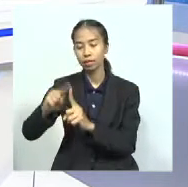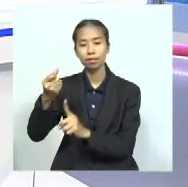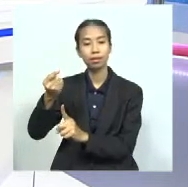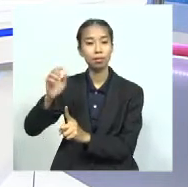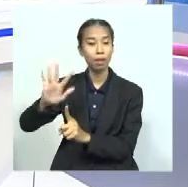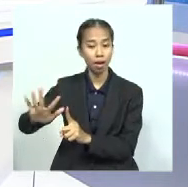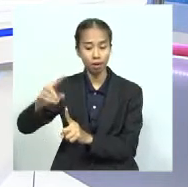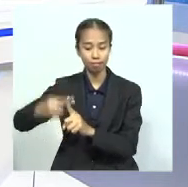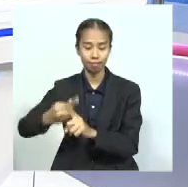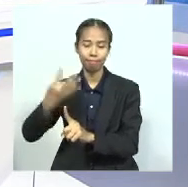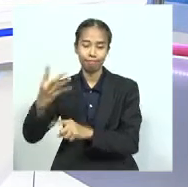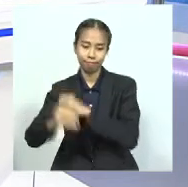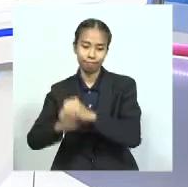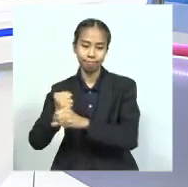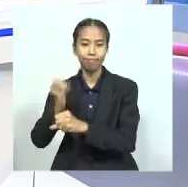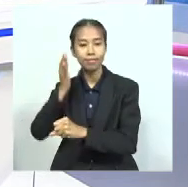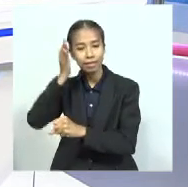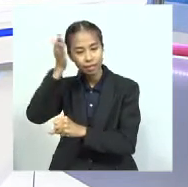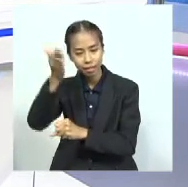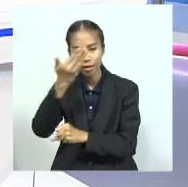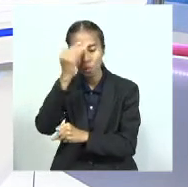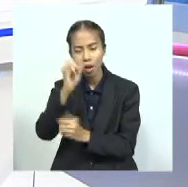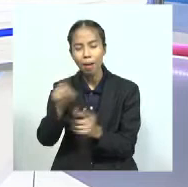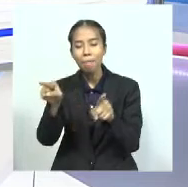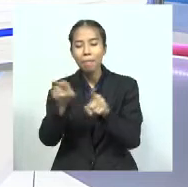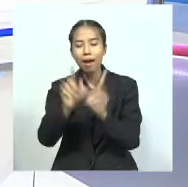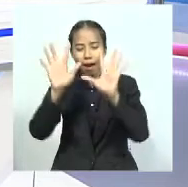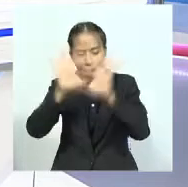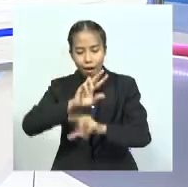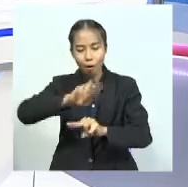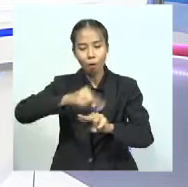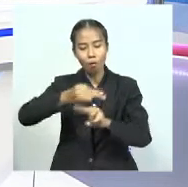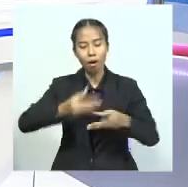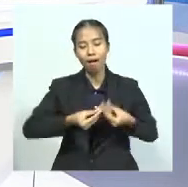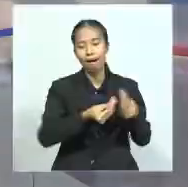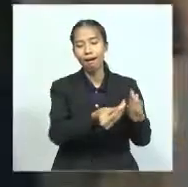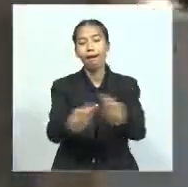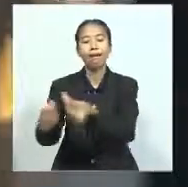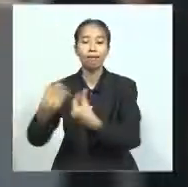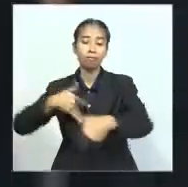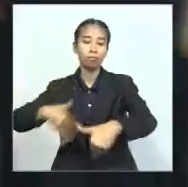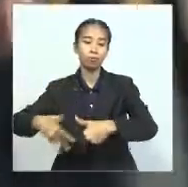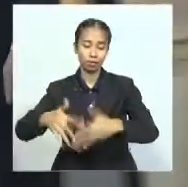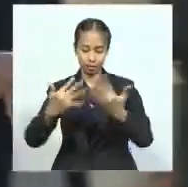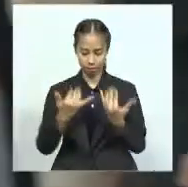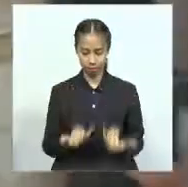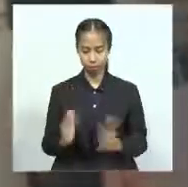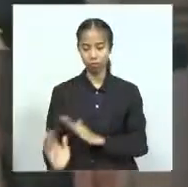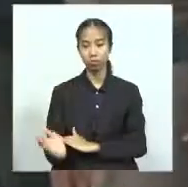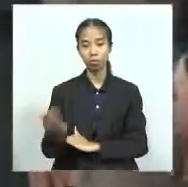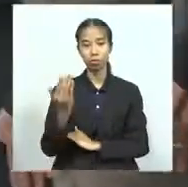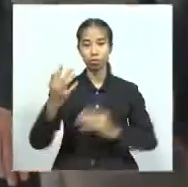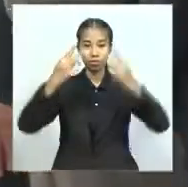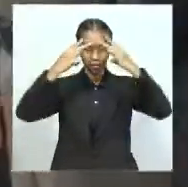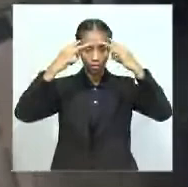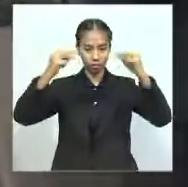ายนปีหน้านะคะเพื่อที่จะเป็นของขวัญปีใหม่ให้กับประชาชนค่ะเมื่อช่วงเช้าที่ผ่านมานะคะพลเอกประยุทธ์จันทร์โ